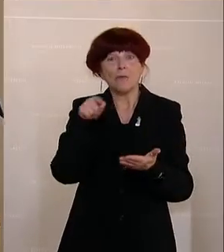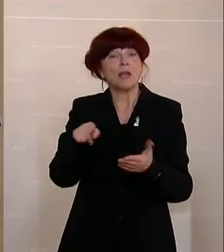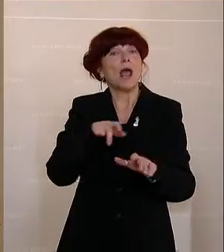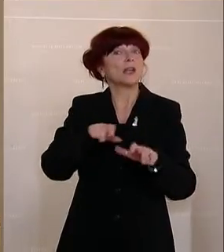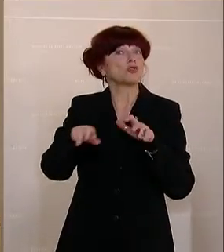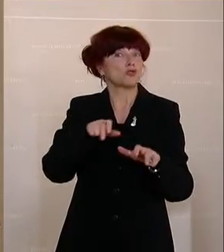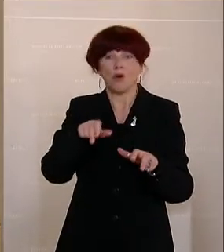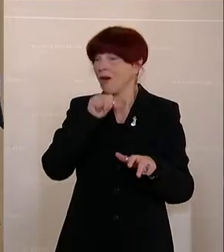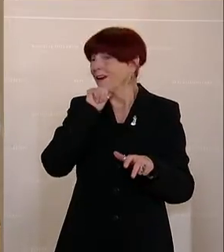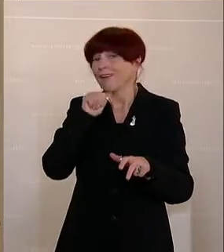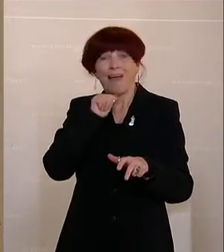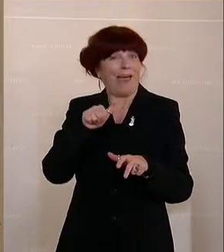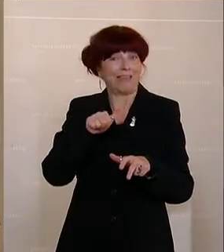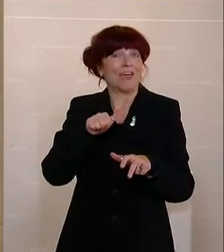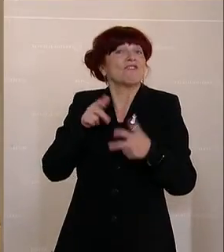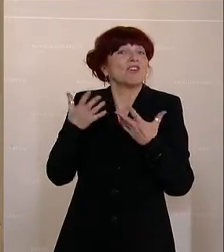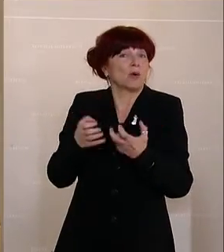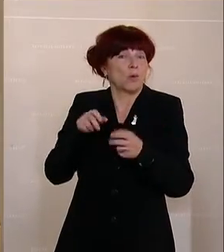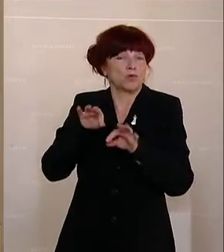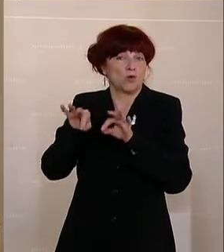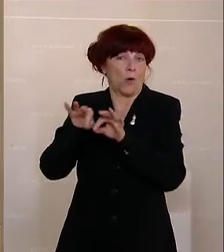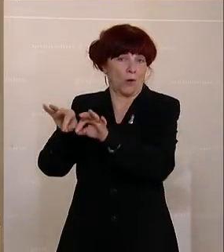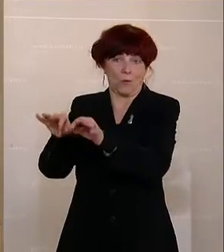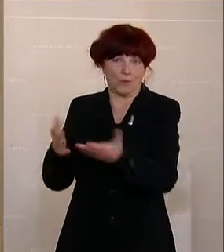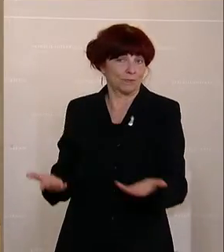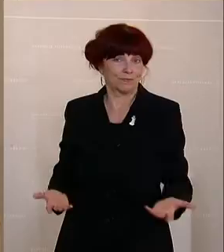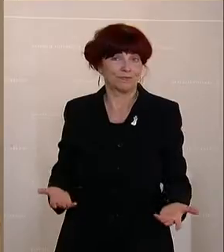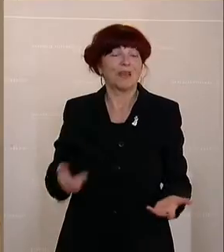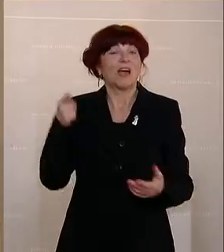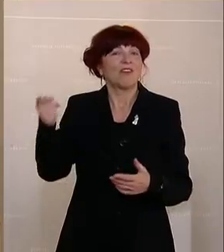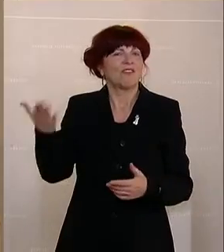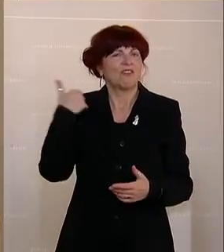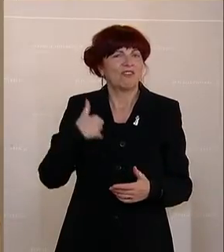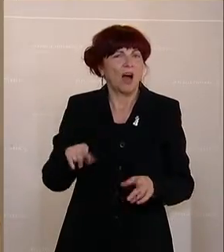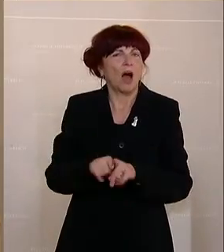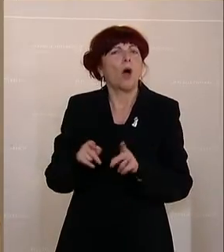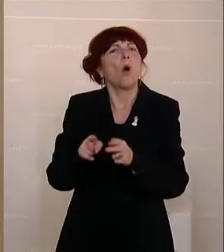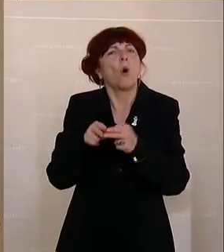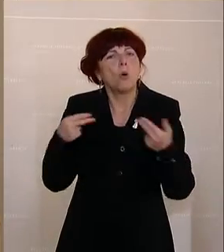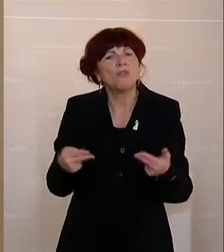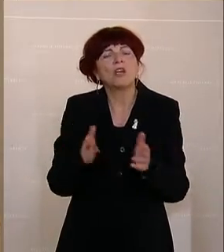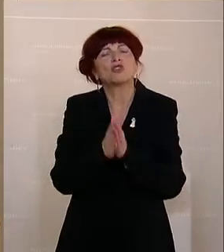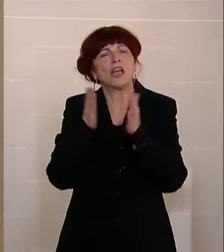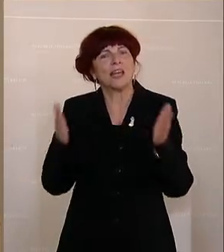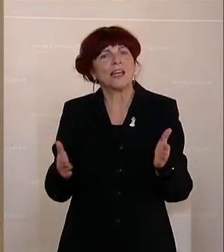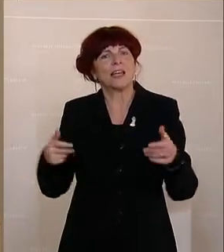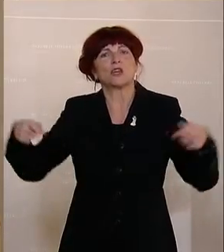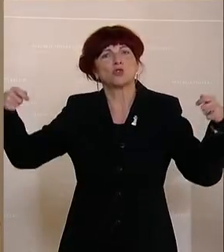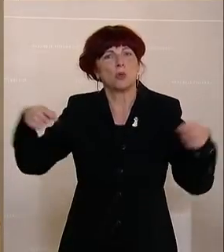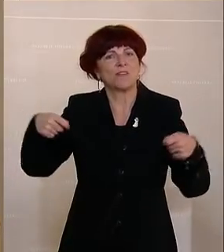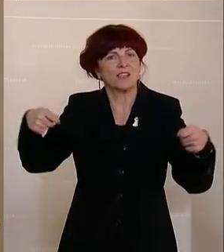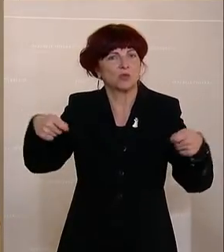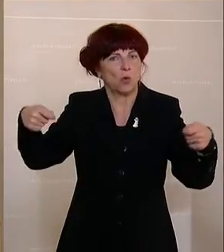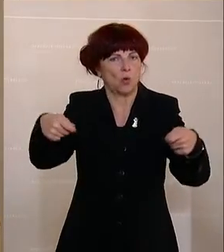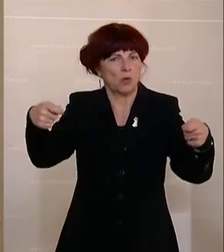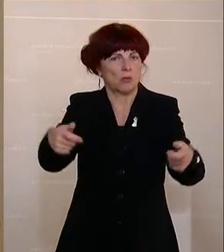Und diese angesprochenen Fossilförderungen, also umweltschädliche Subventionen, die beruhen auf Schätzungen